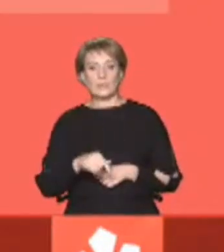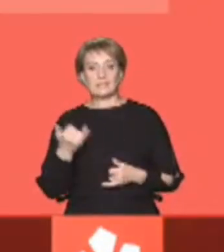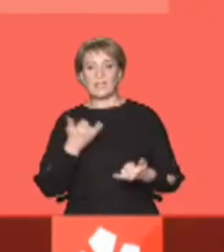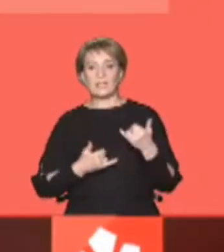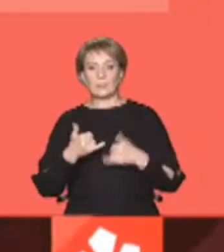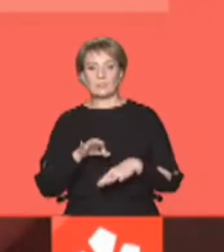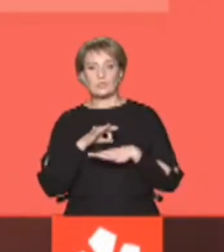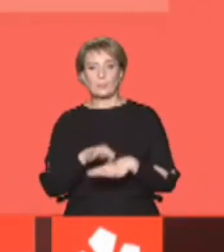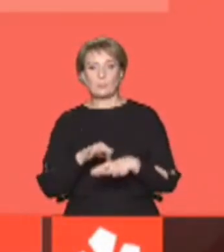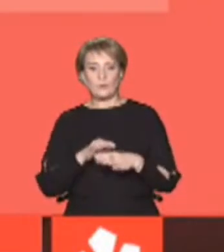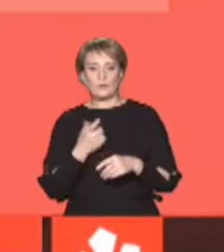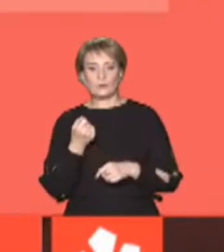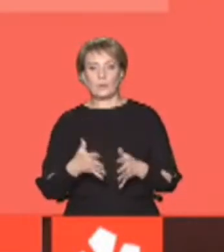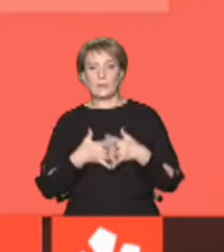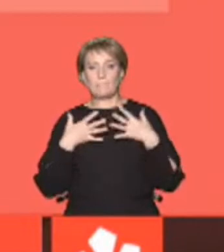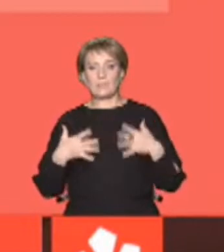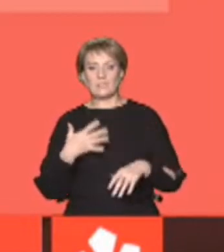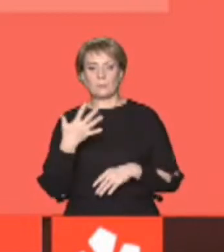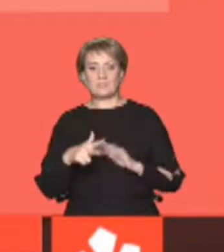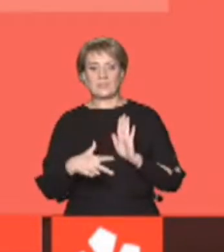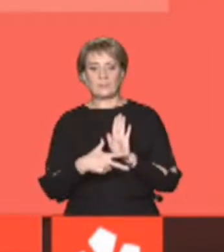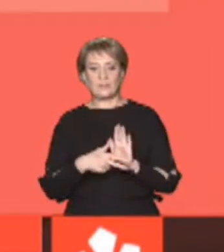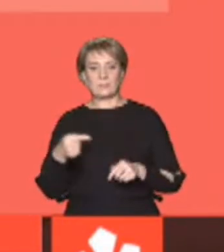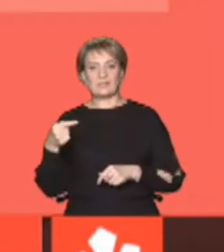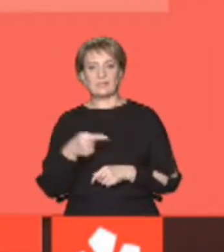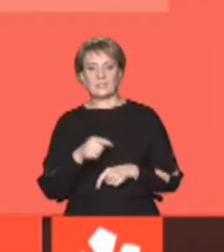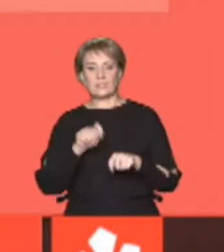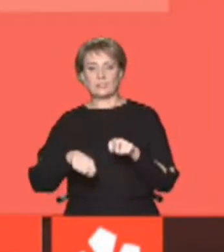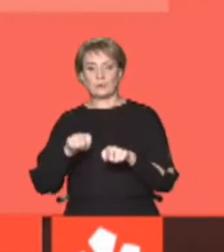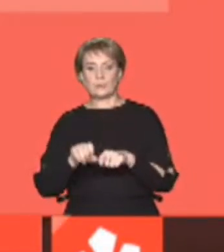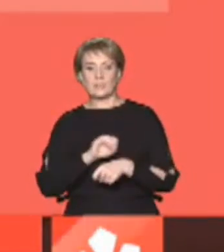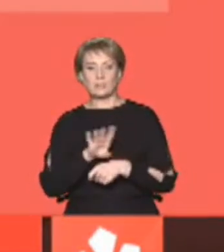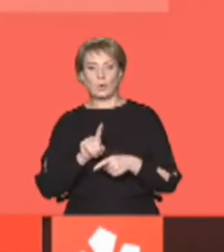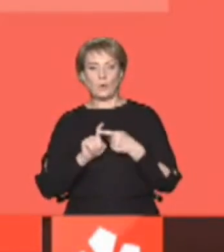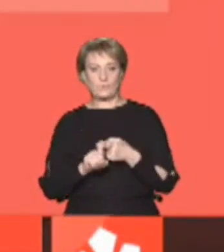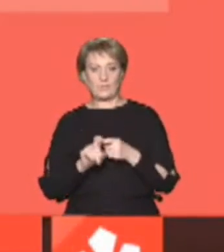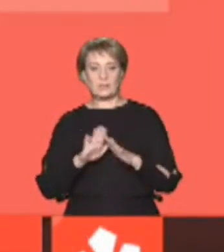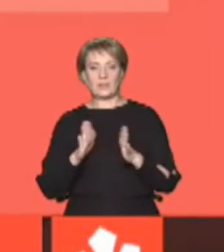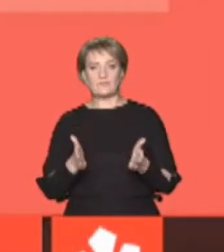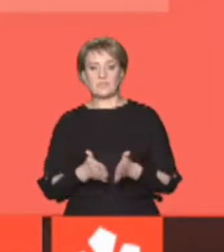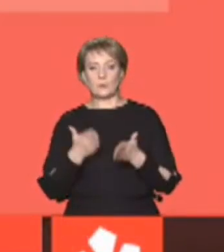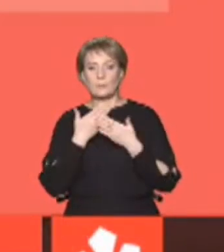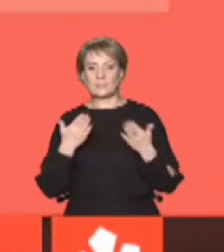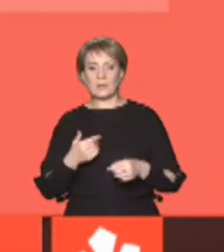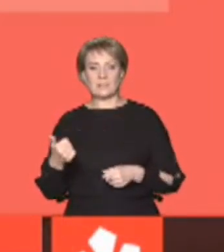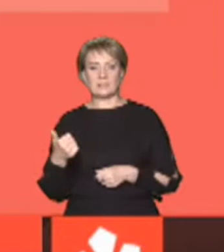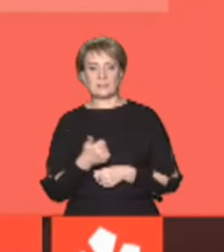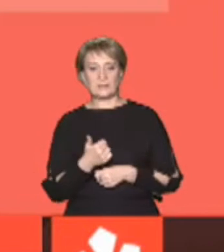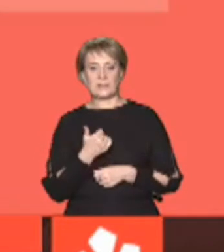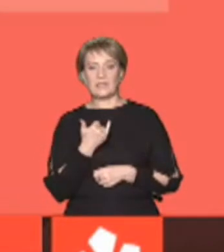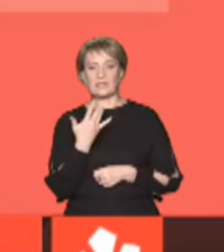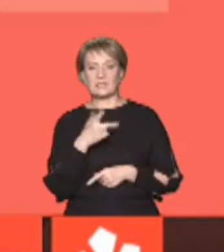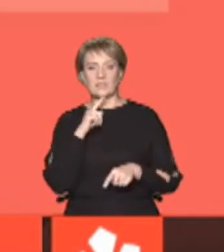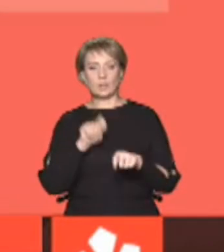проведено трохи більше 58 тисяч тестувань на ковід. Загалом за останній тиждень Кількість